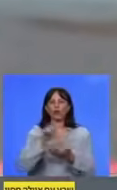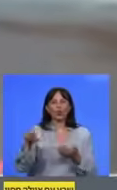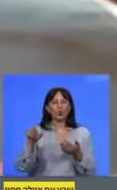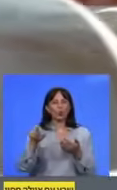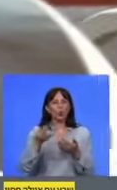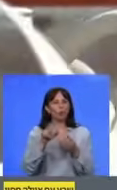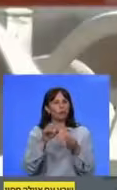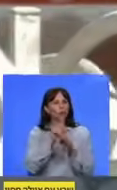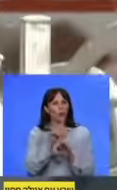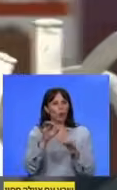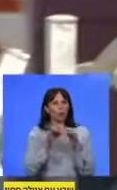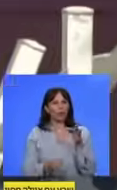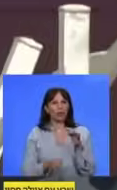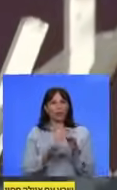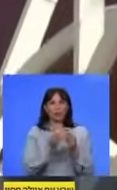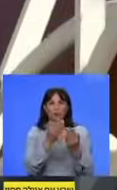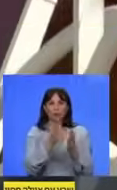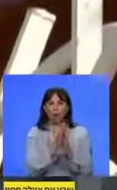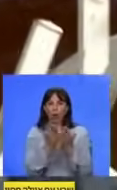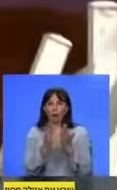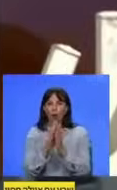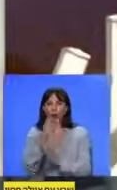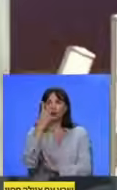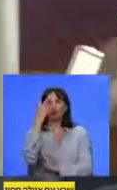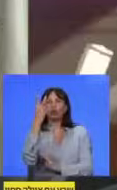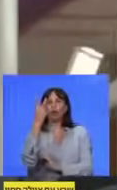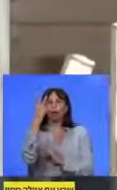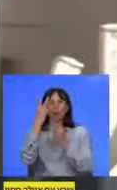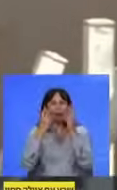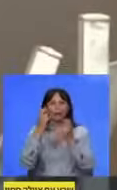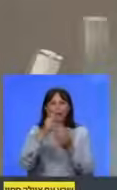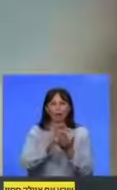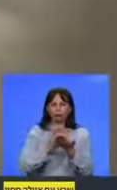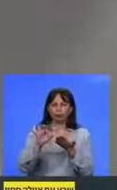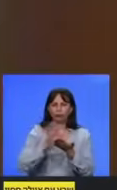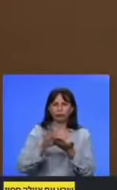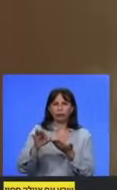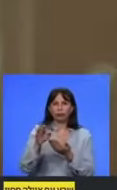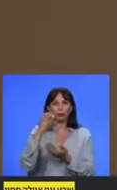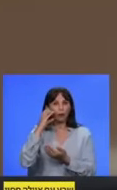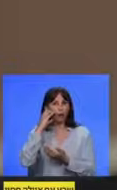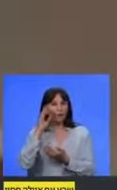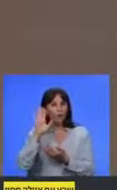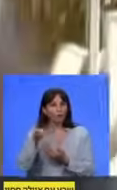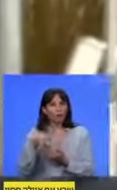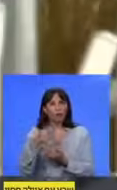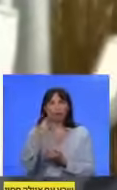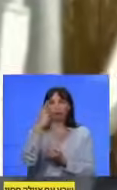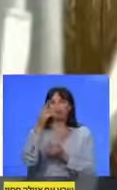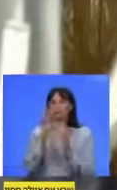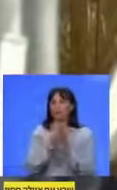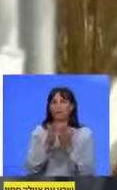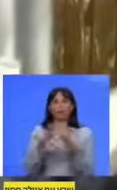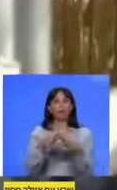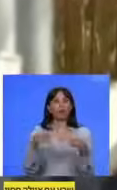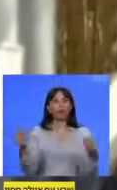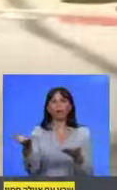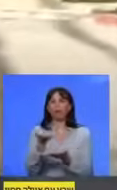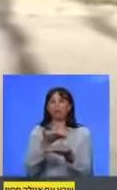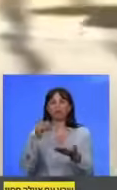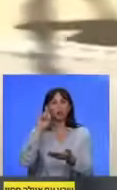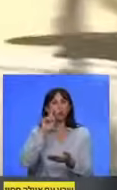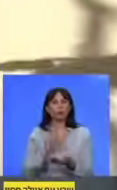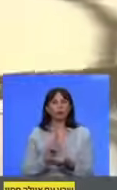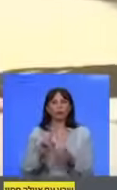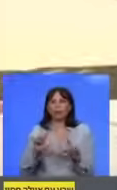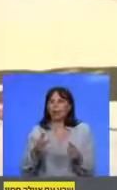שתי מחברות מפוצצות במידע, לא רק עם שני טלפונים. אחת המחברות נעלמה באורח פלא. למה? על